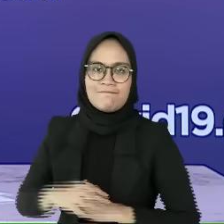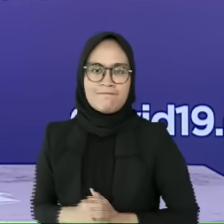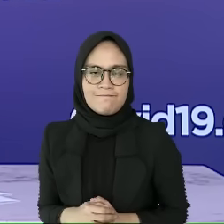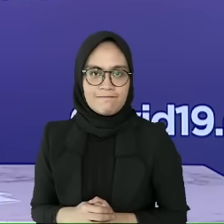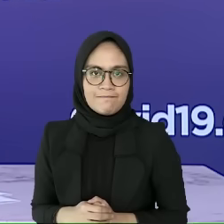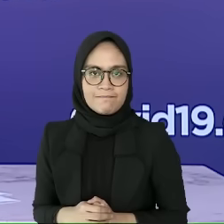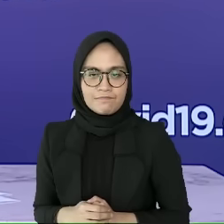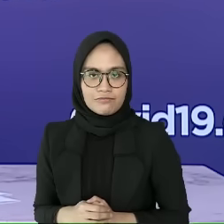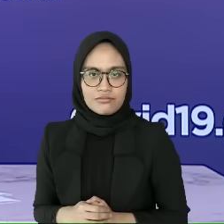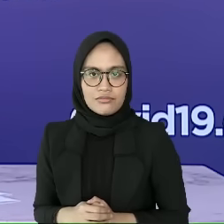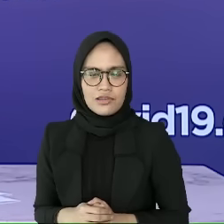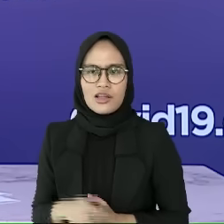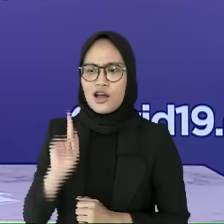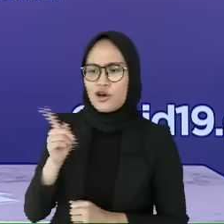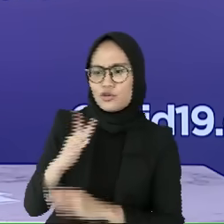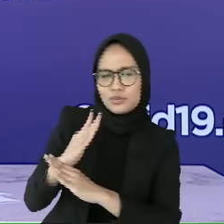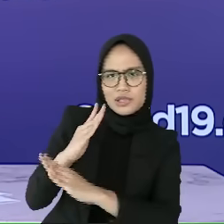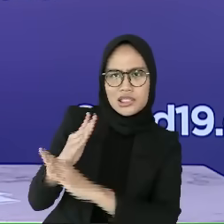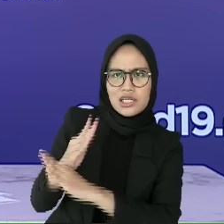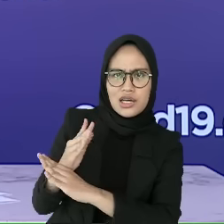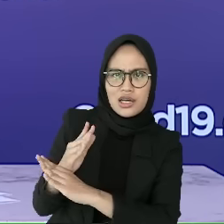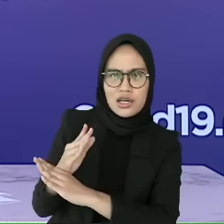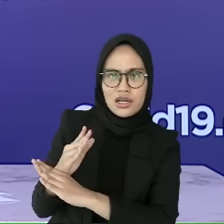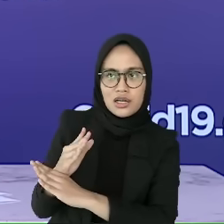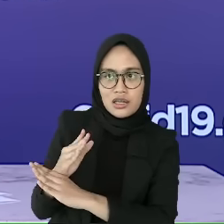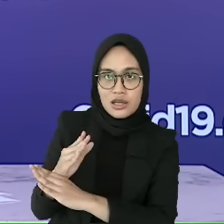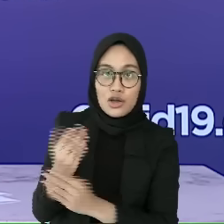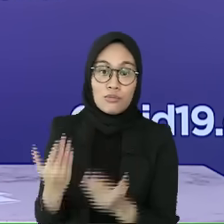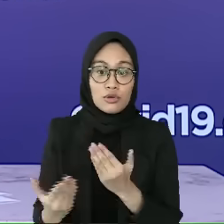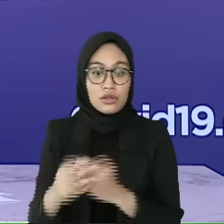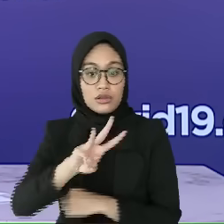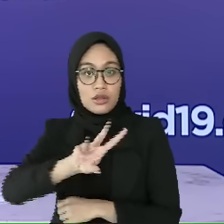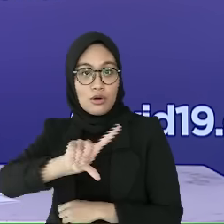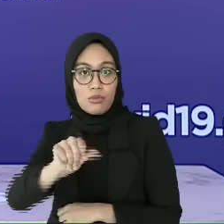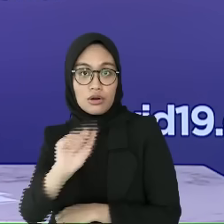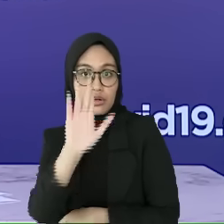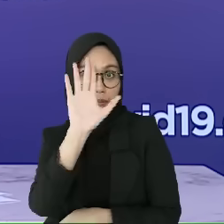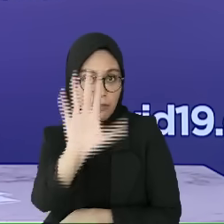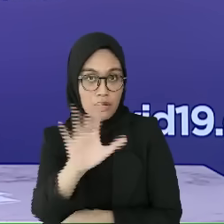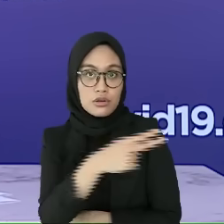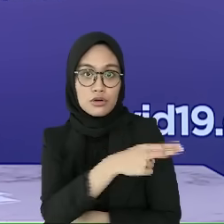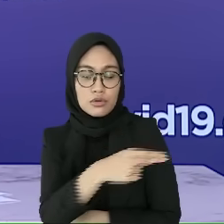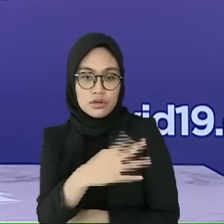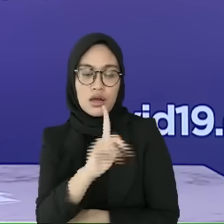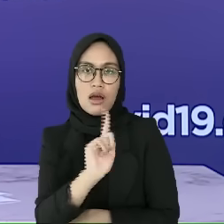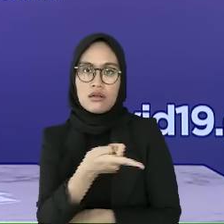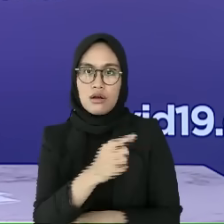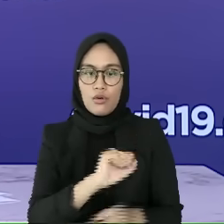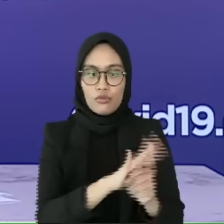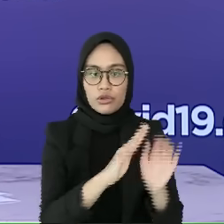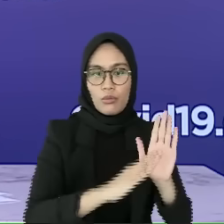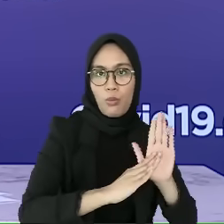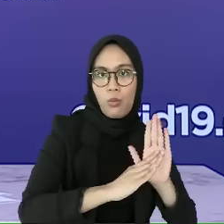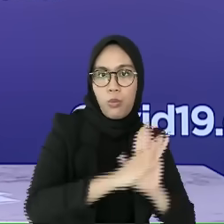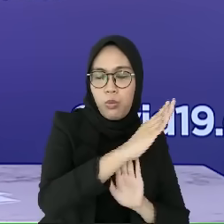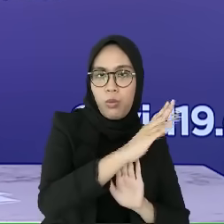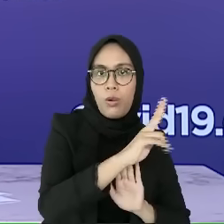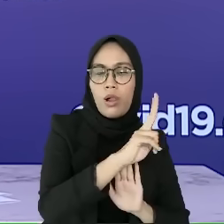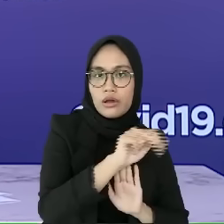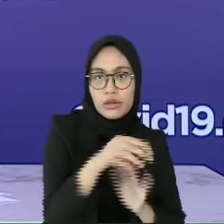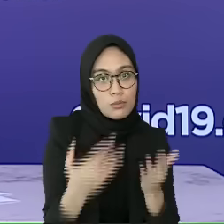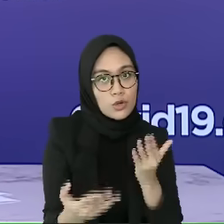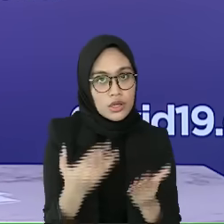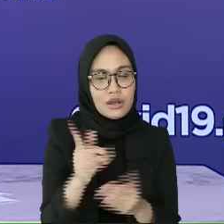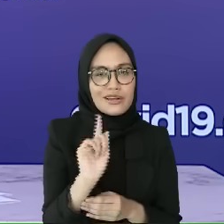bulan, perlu kita antisipasi mengingat dalam 3 bulan ke depan, kita akan kembali memasuki periode libur Natal dan